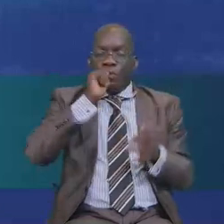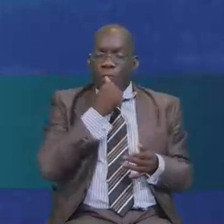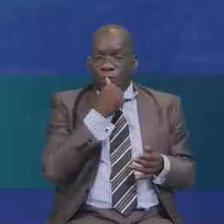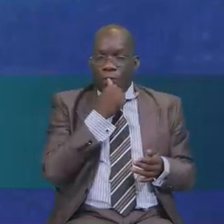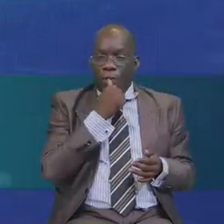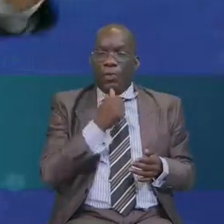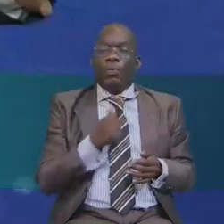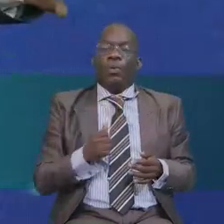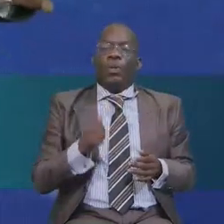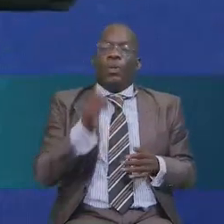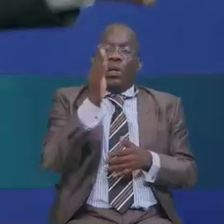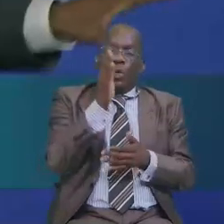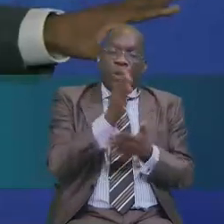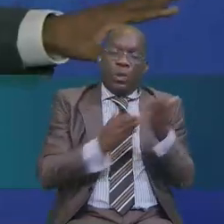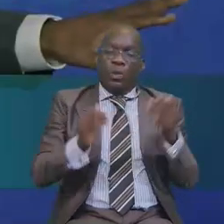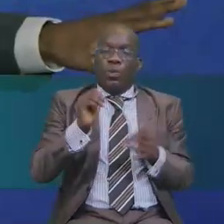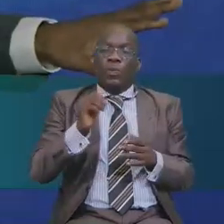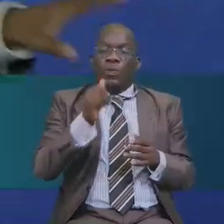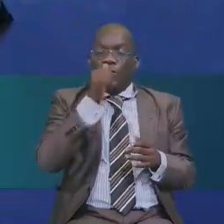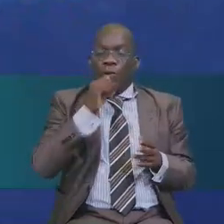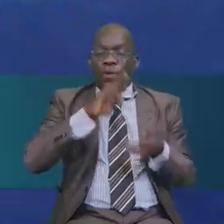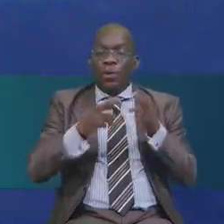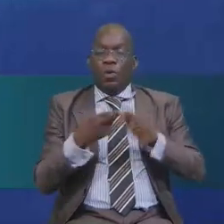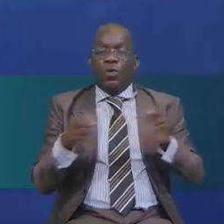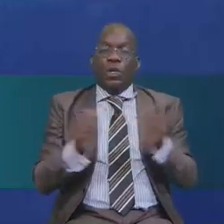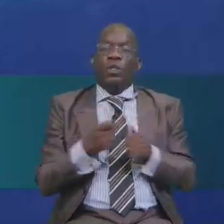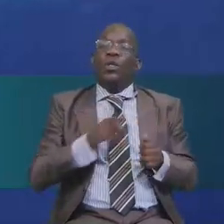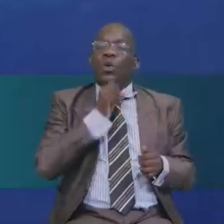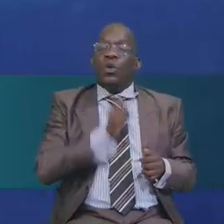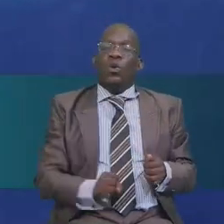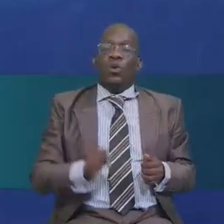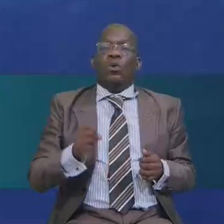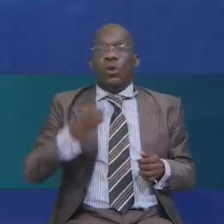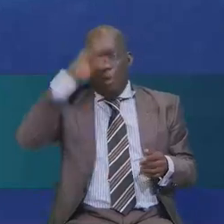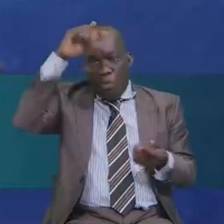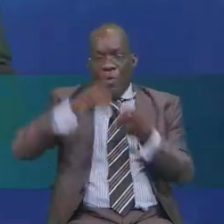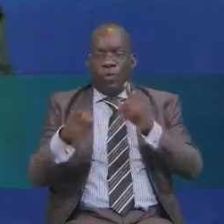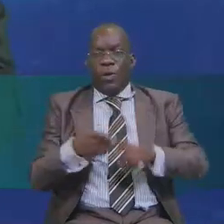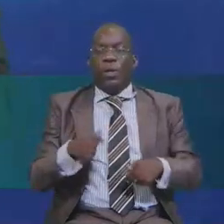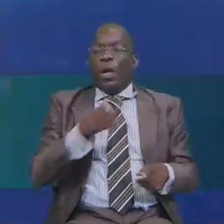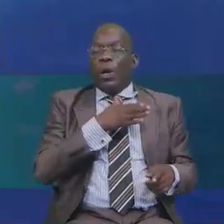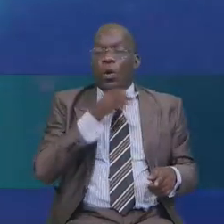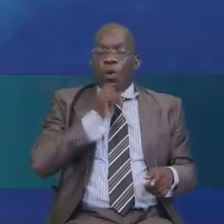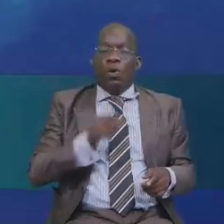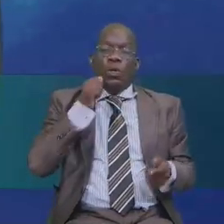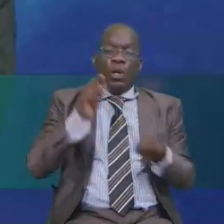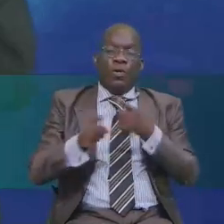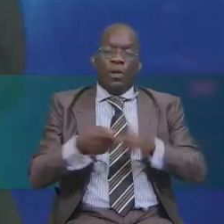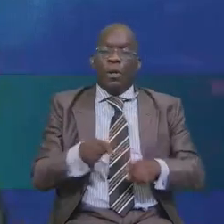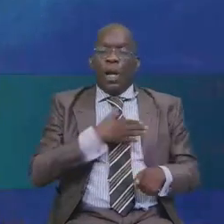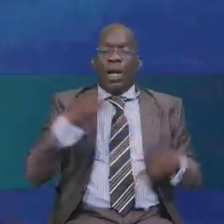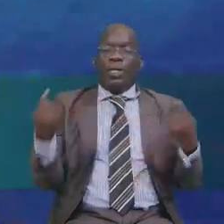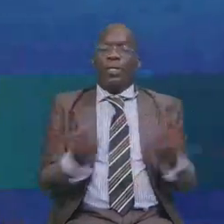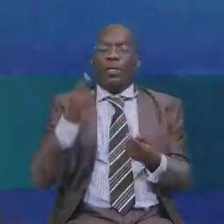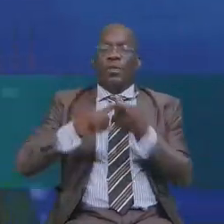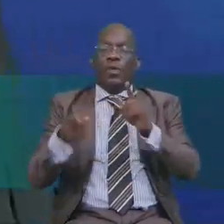relations illicites avec les anciens copains, avec les anciennes copines et les anciens partenaires de